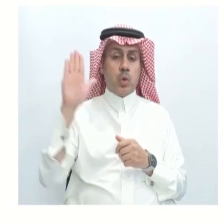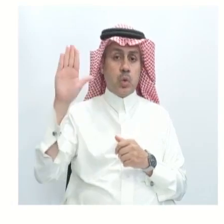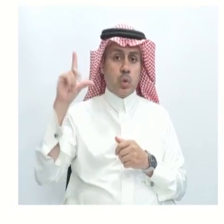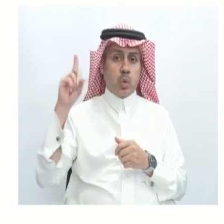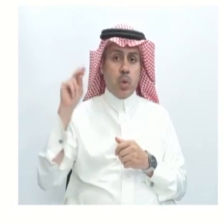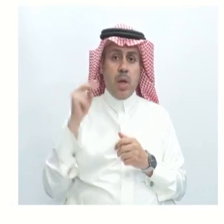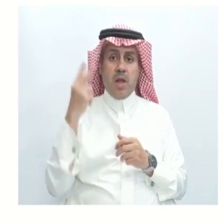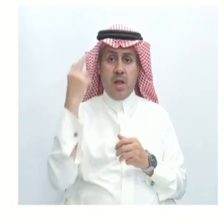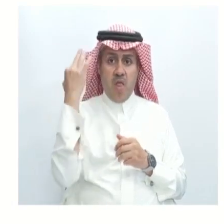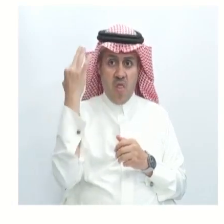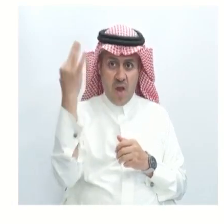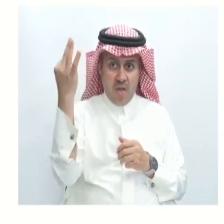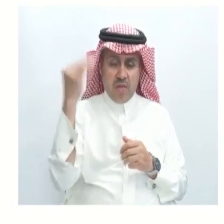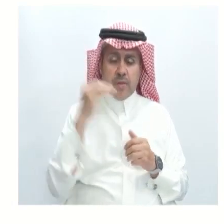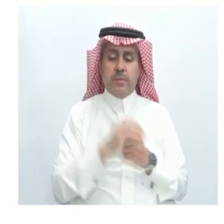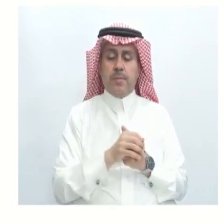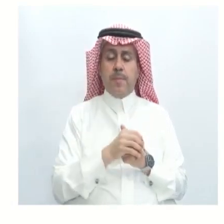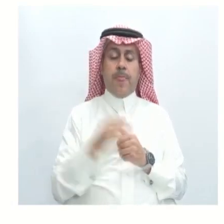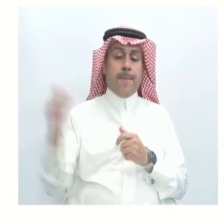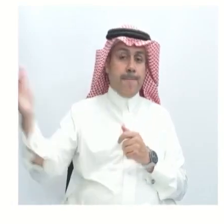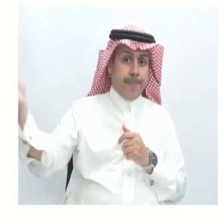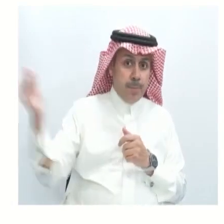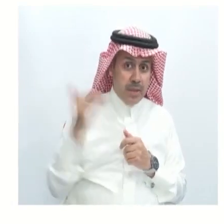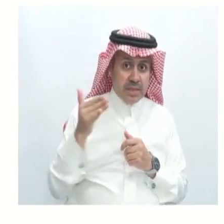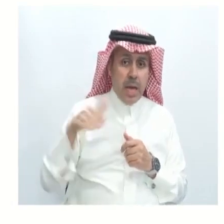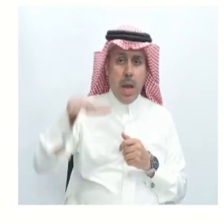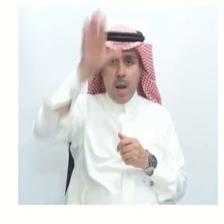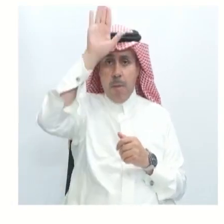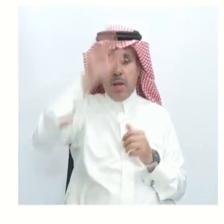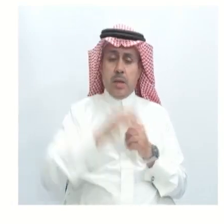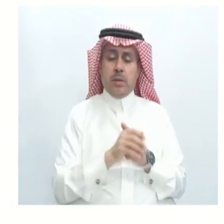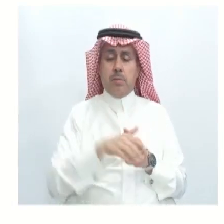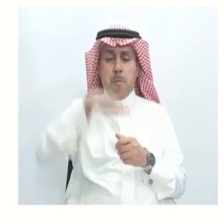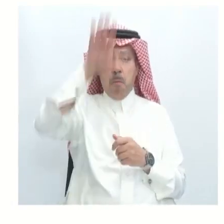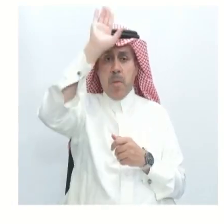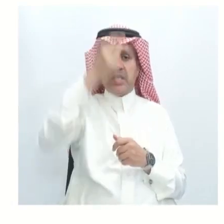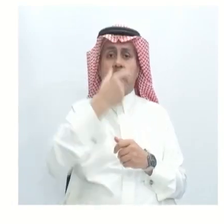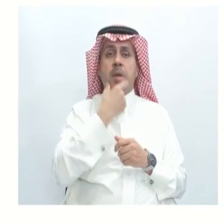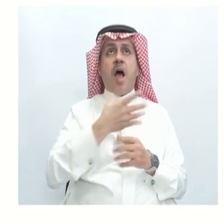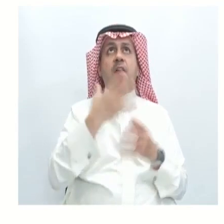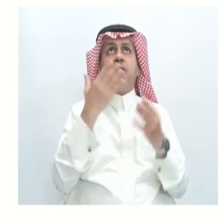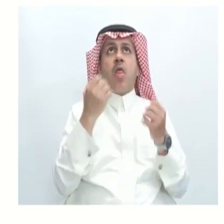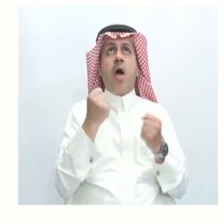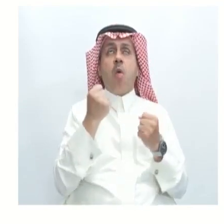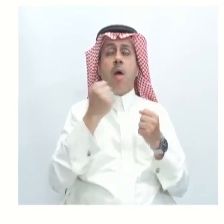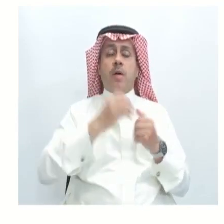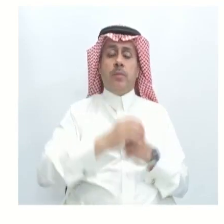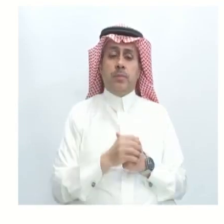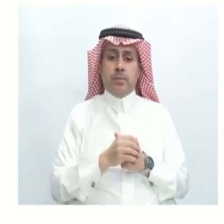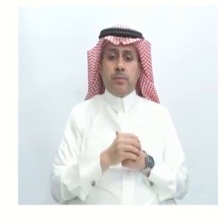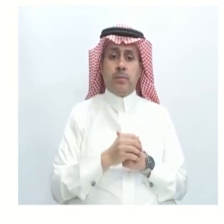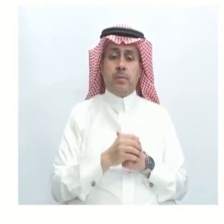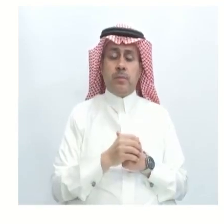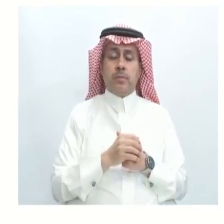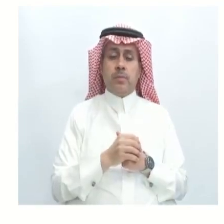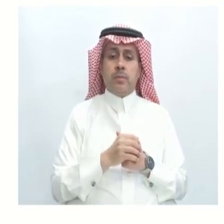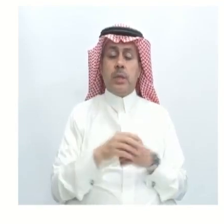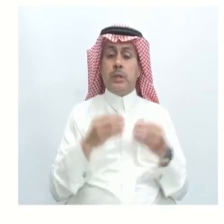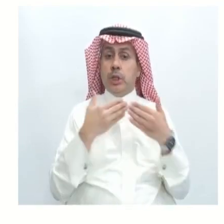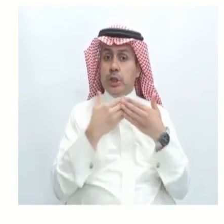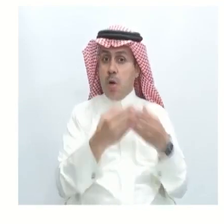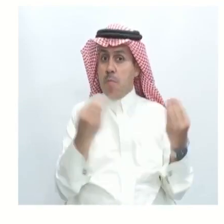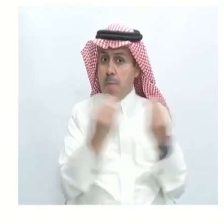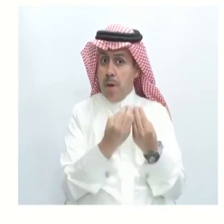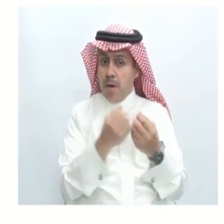ثلاثه سلطات مرجعيتها للملك خادم الحرمين الشريفين يحفظه الله حيث تتعاون فيما بينها